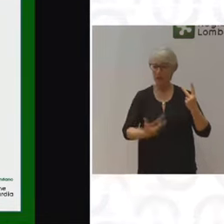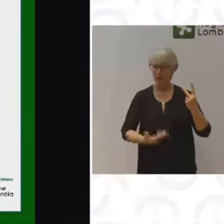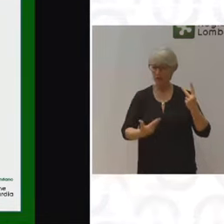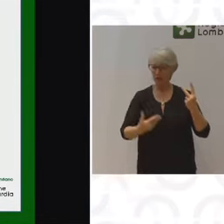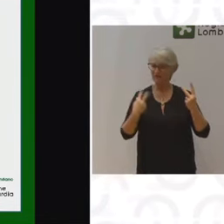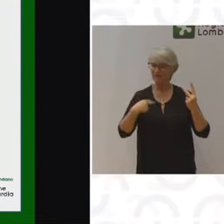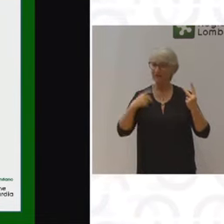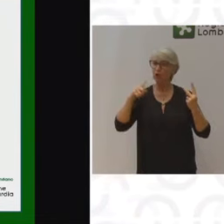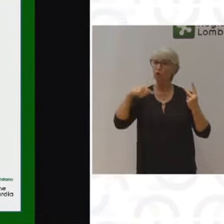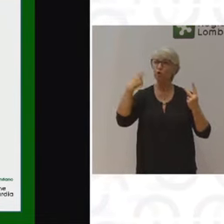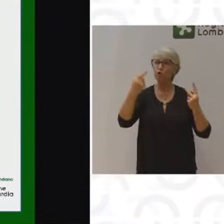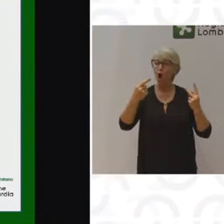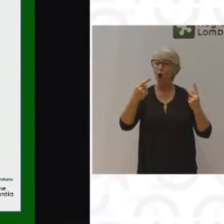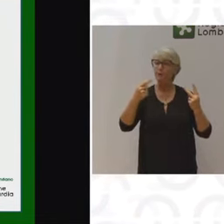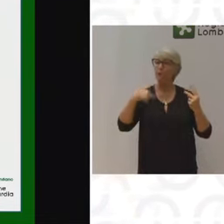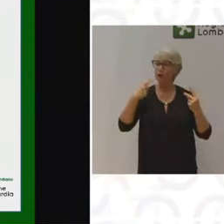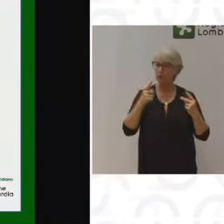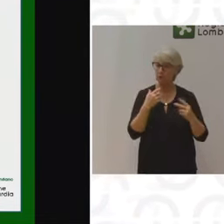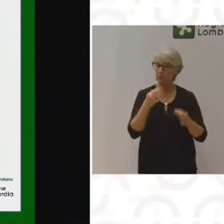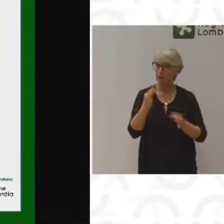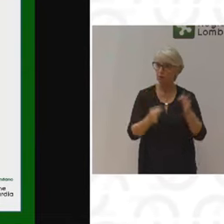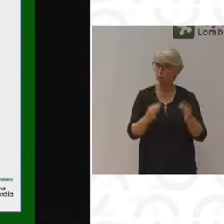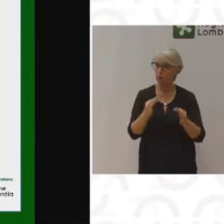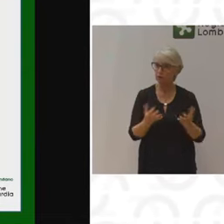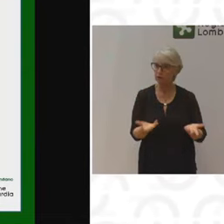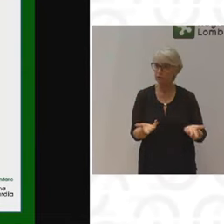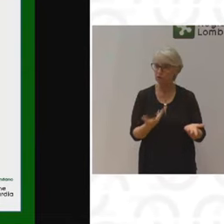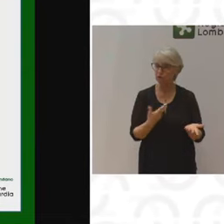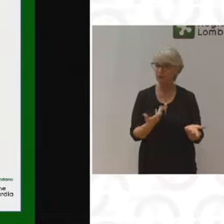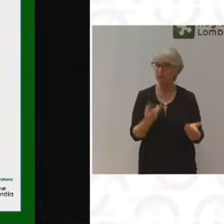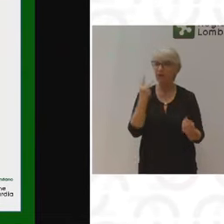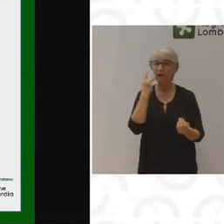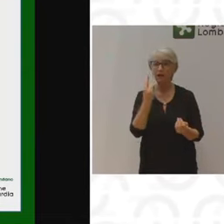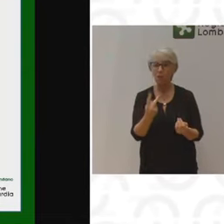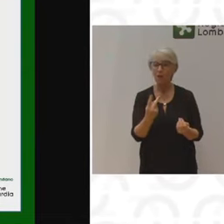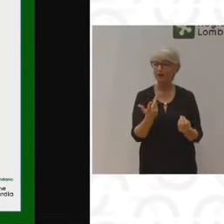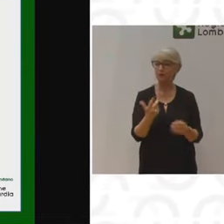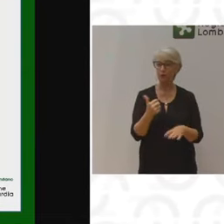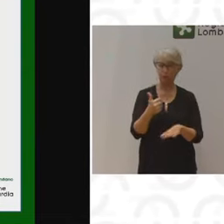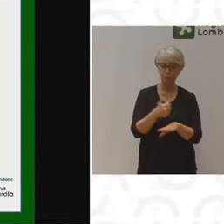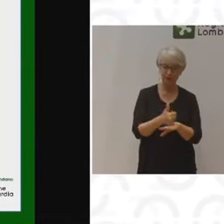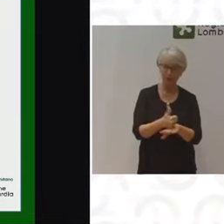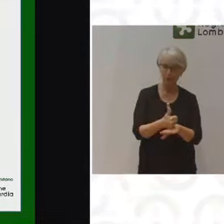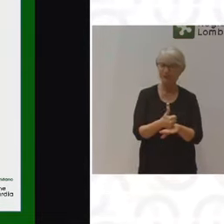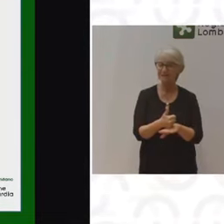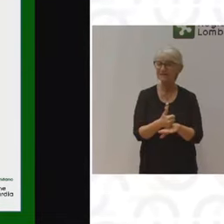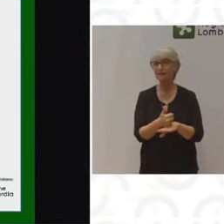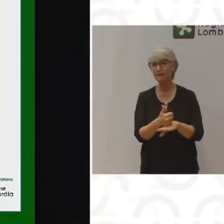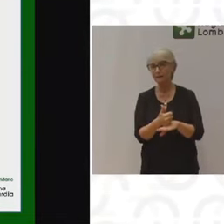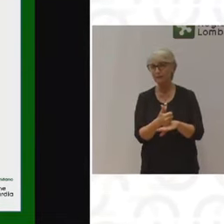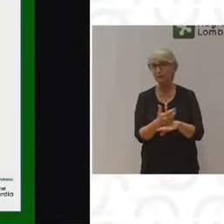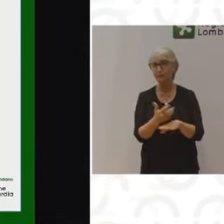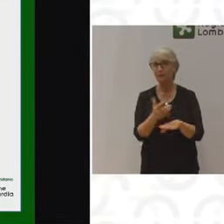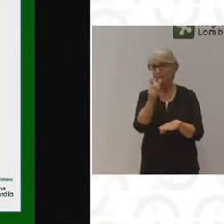noi, ci sono anche degli strumenti giuridici complessi che riguardano più protagonisti, ma